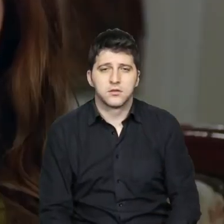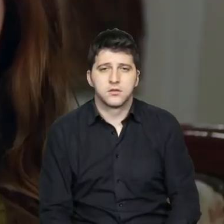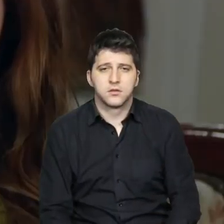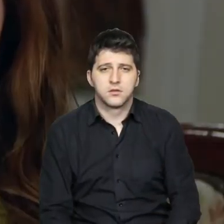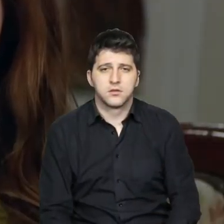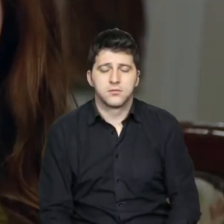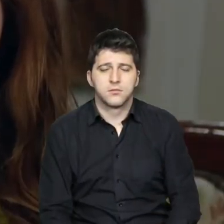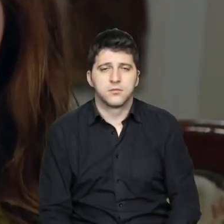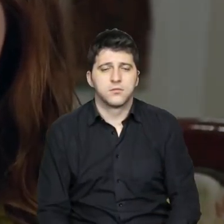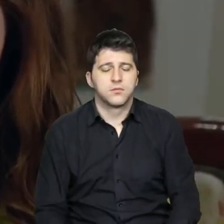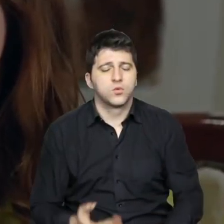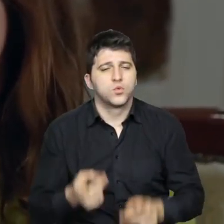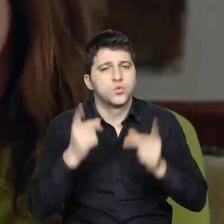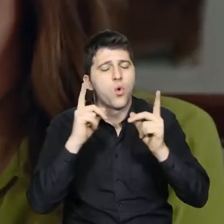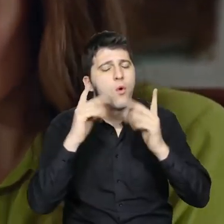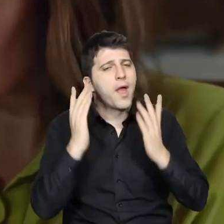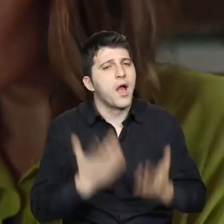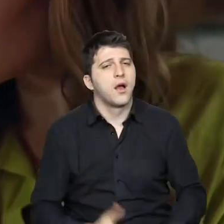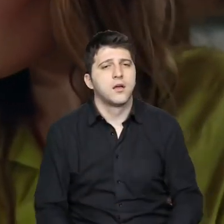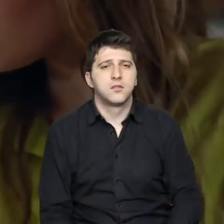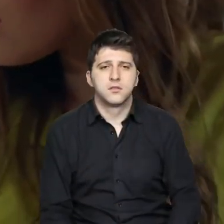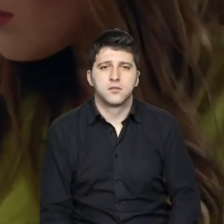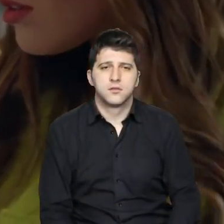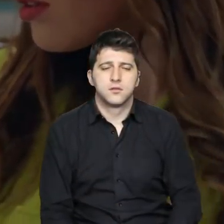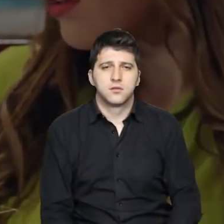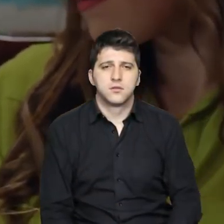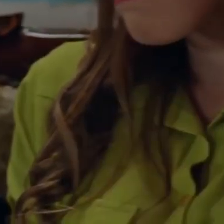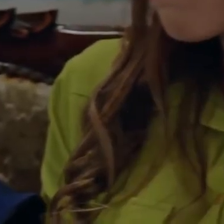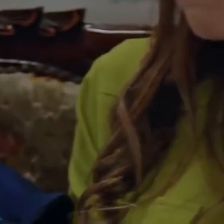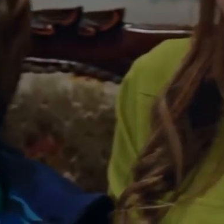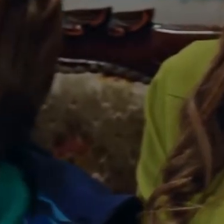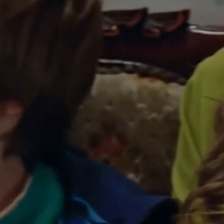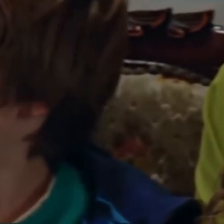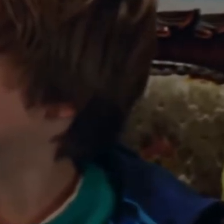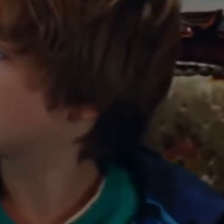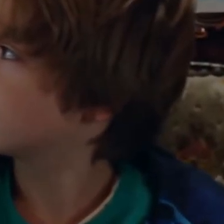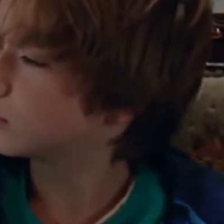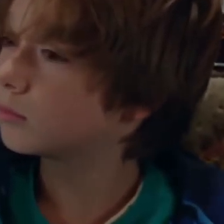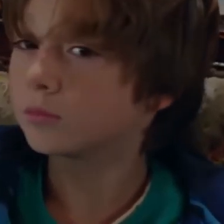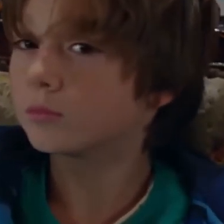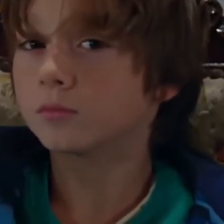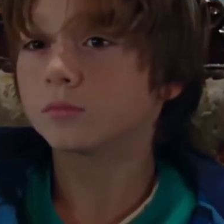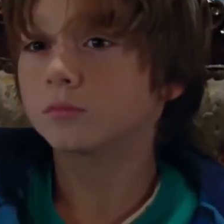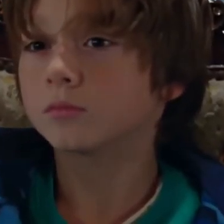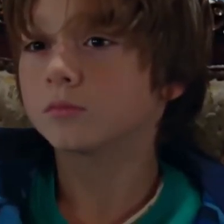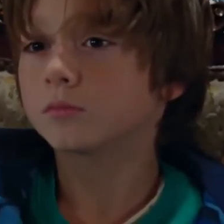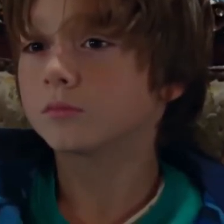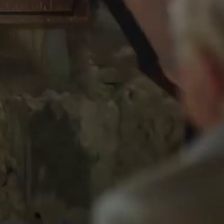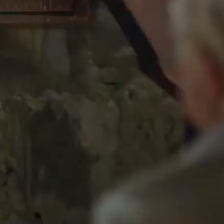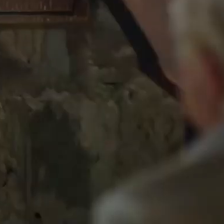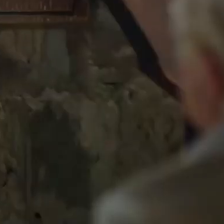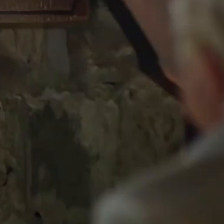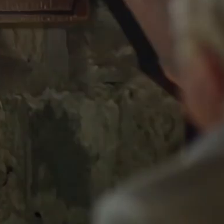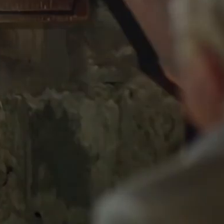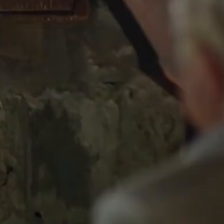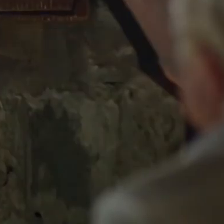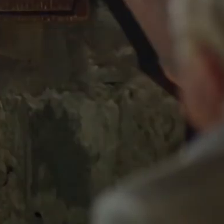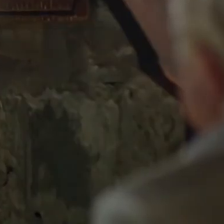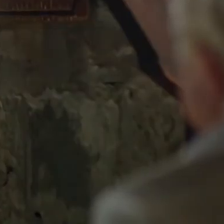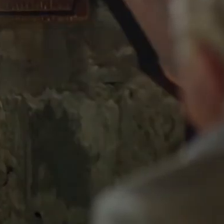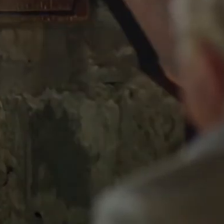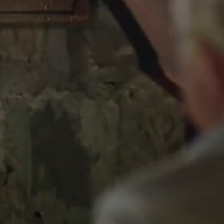Estağfurullah ya. Gitti. Burcu, Arda ve Faik tedirgin bakıştılar. Alev, devren satılı konak yazılı tabelayı duvardan